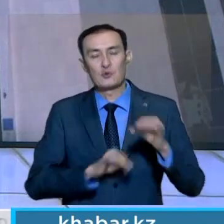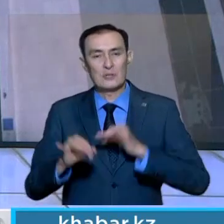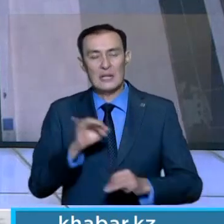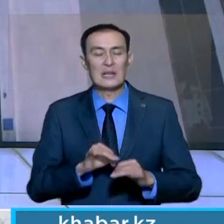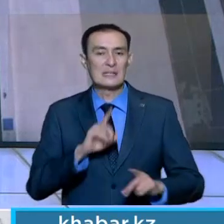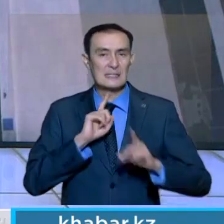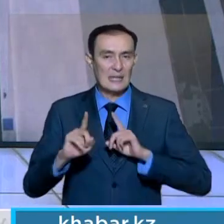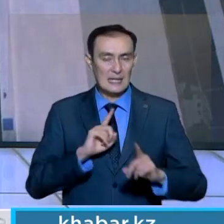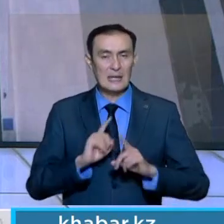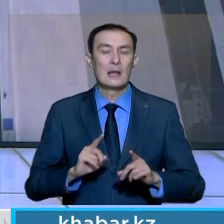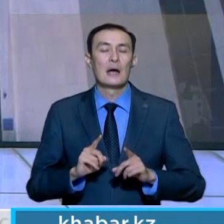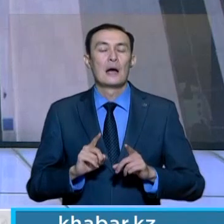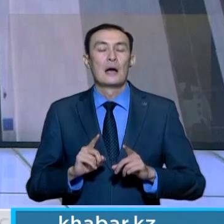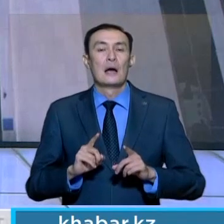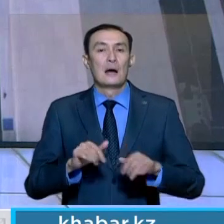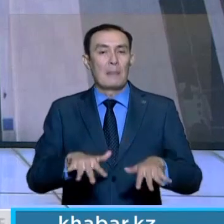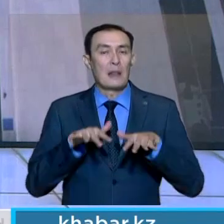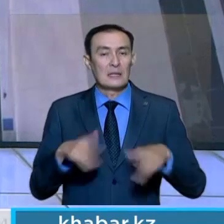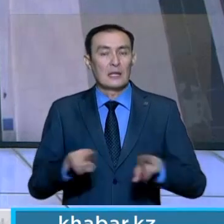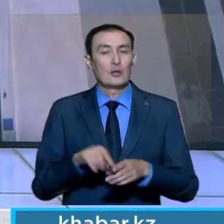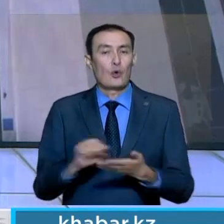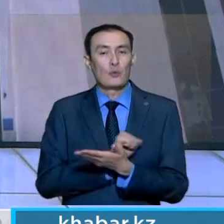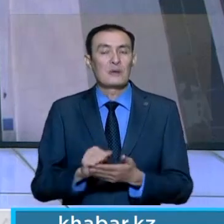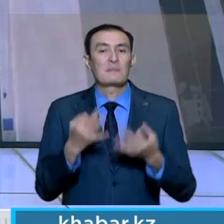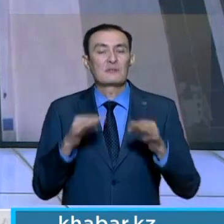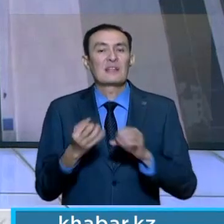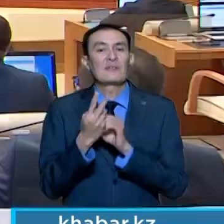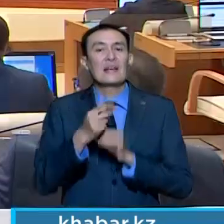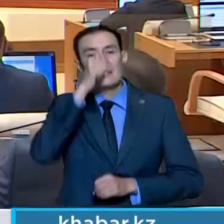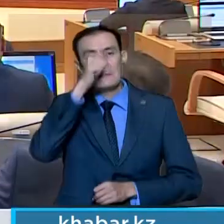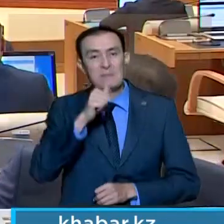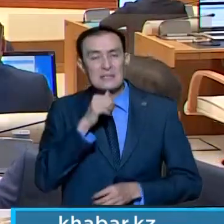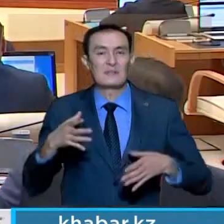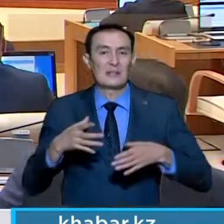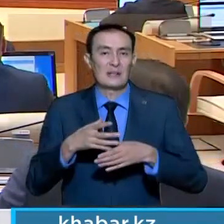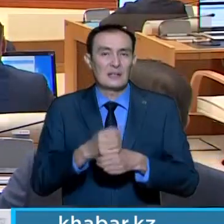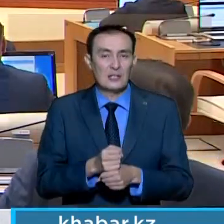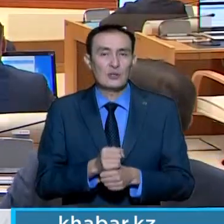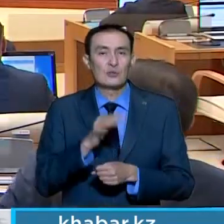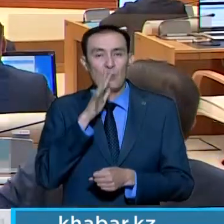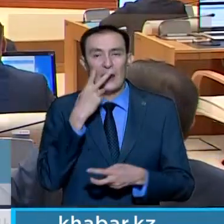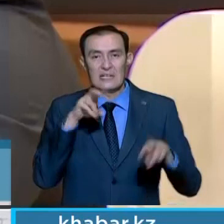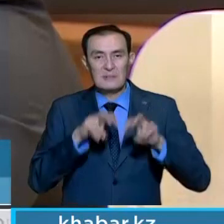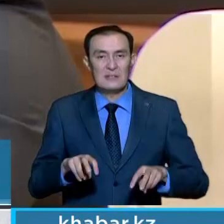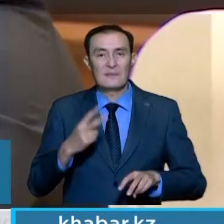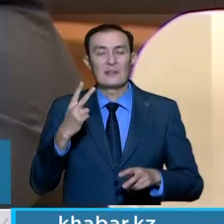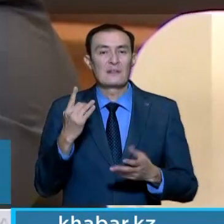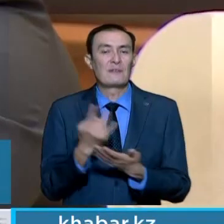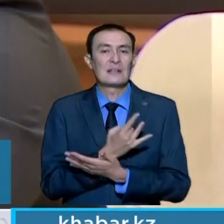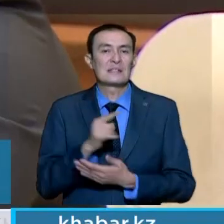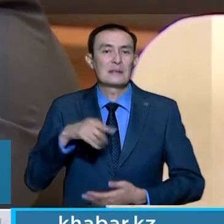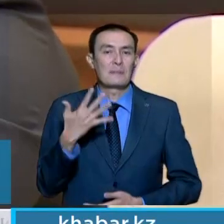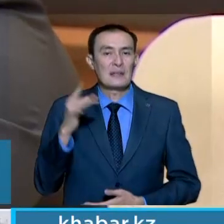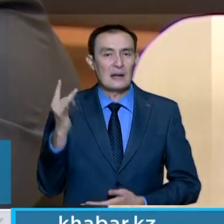на пленарном заседании палаты. Так, документ позволит почти на 12 месяцев сократить сроки экспертиз в